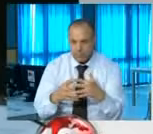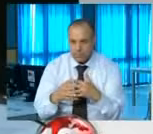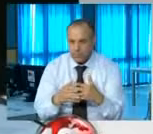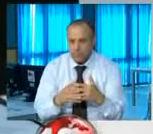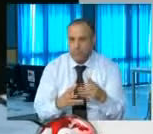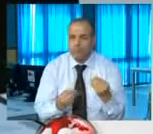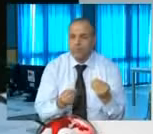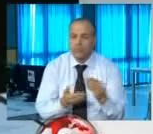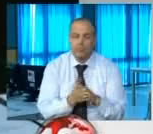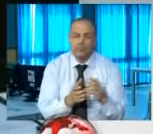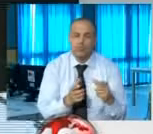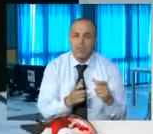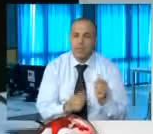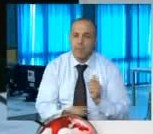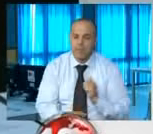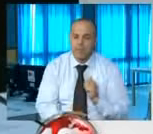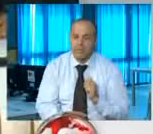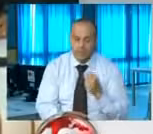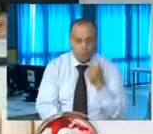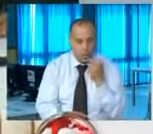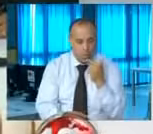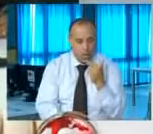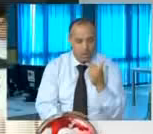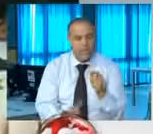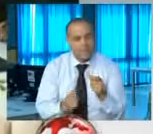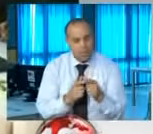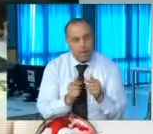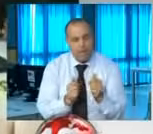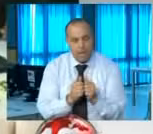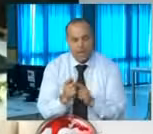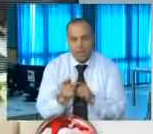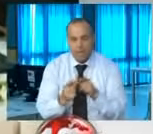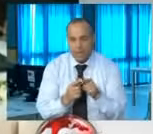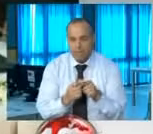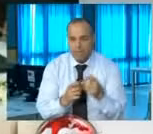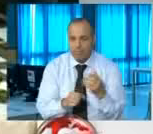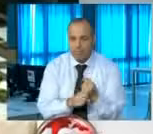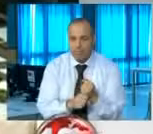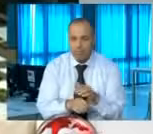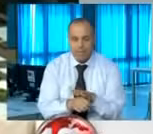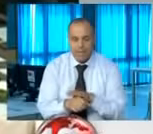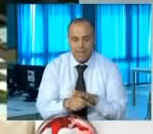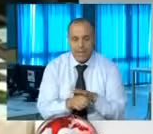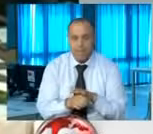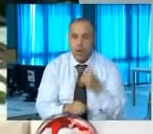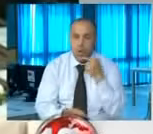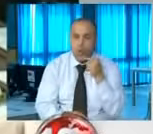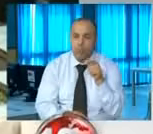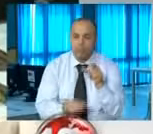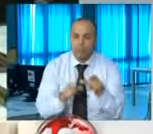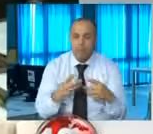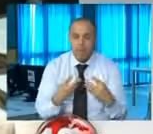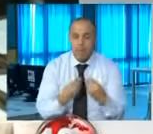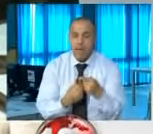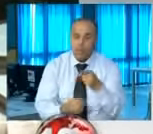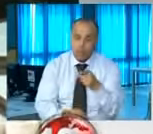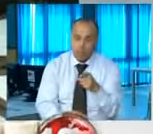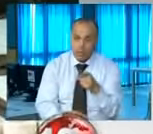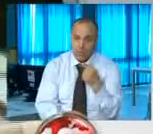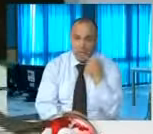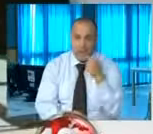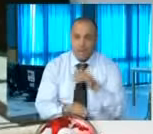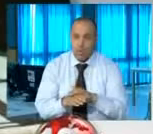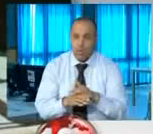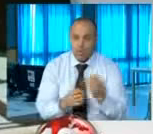عدة مؤسسات خاصة وعمومية تهدف إلى تحقيق التكامل بين مختلف الأطراف المتدخلة في